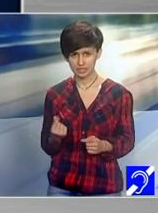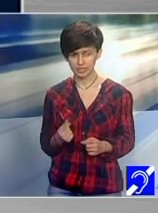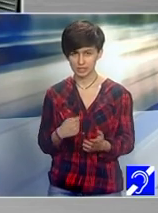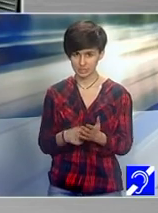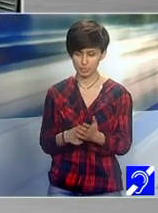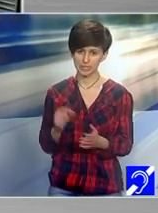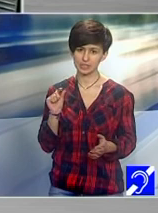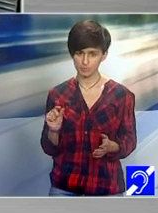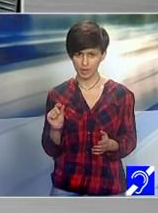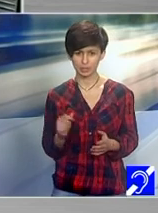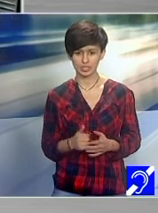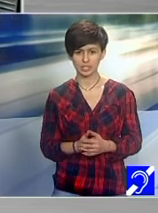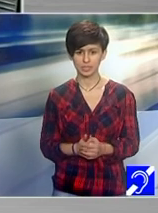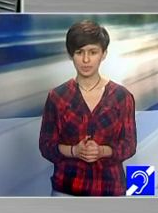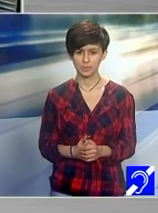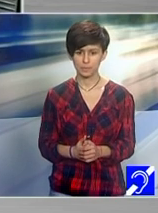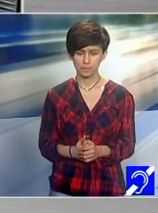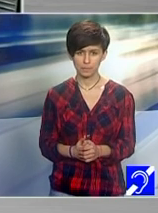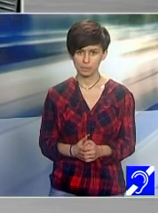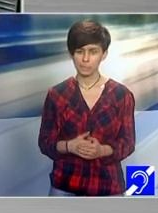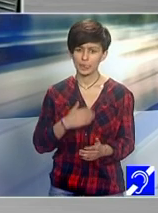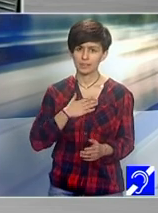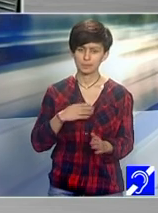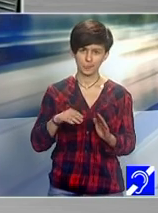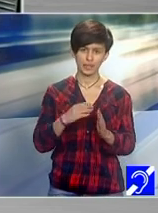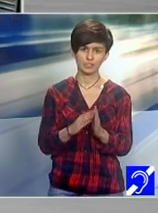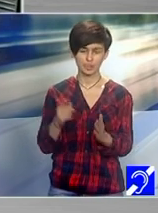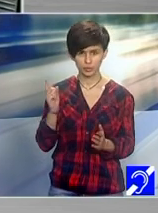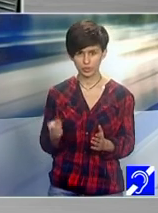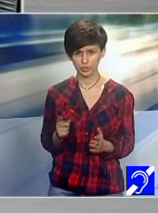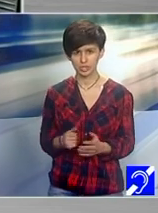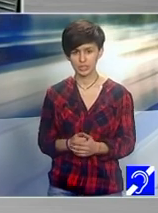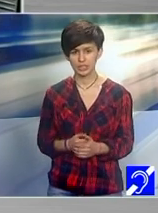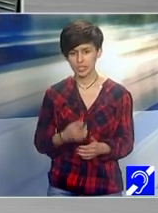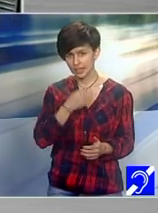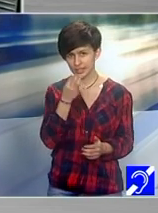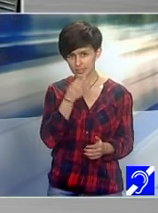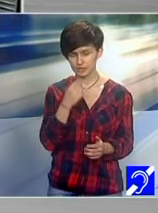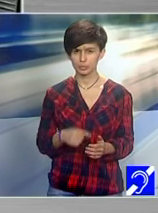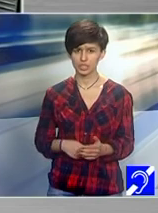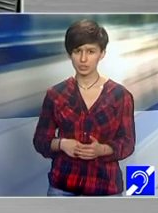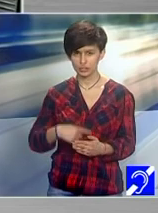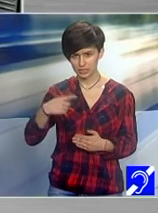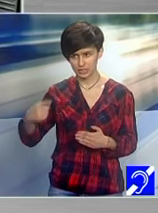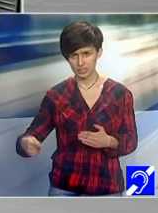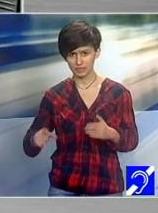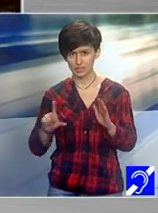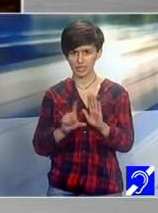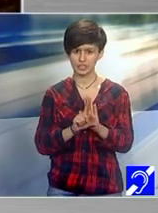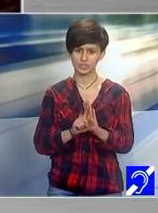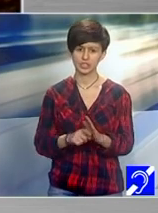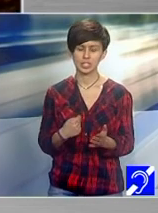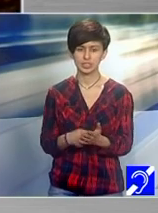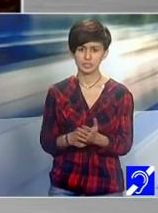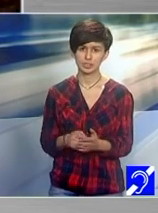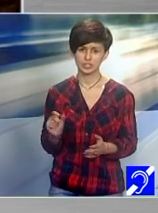același spital, face aceeași activitate. Nu. Avem un ordin care spune tot ce este în afara normei se plătește mai prost. Iarăși o problemă, am zis,